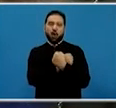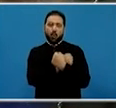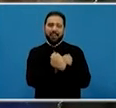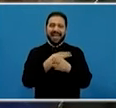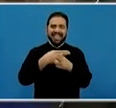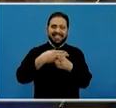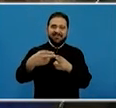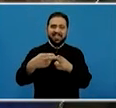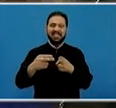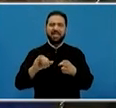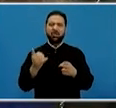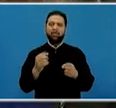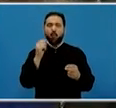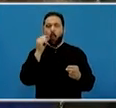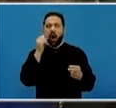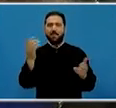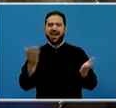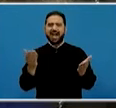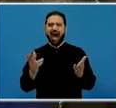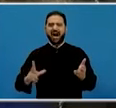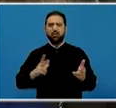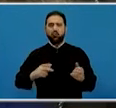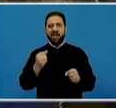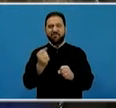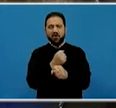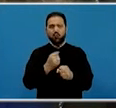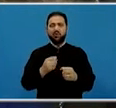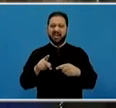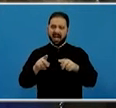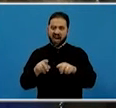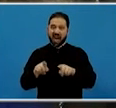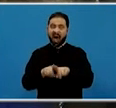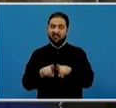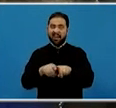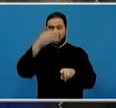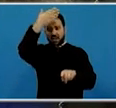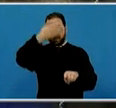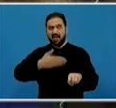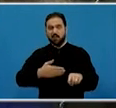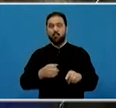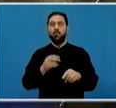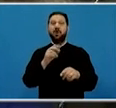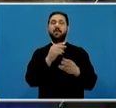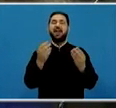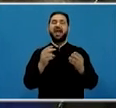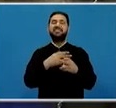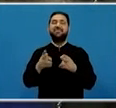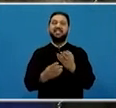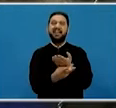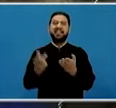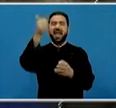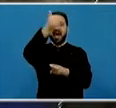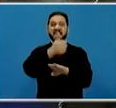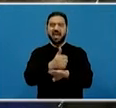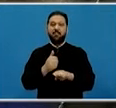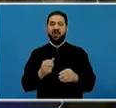Și oamenii care suntem făcuți după chipul Preasfintei Treimi, bineînțeles că simțim această necesitate ca legătura dintre noi să